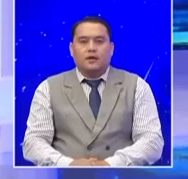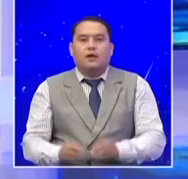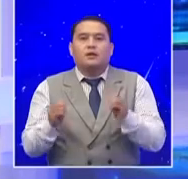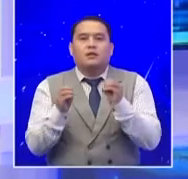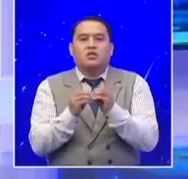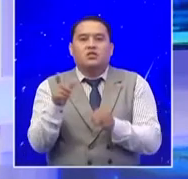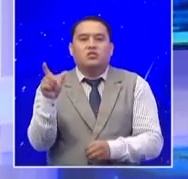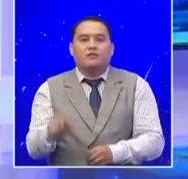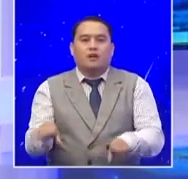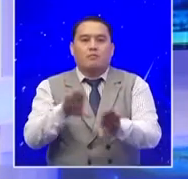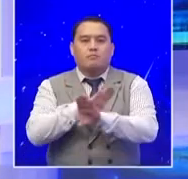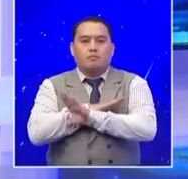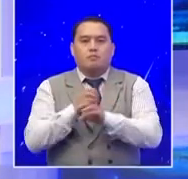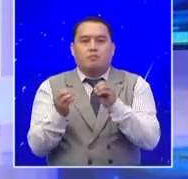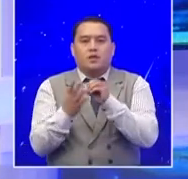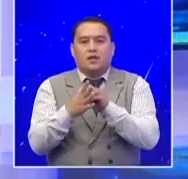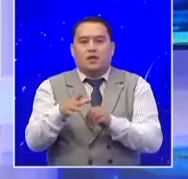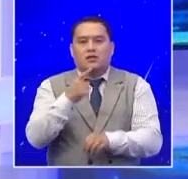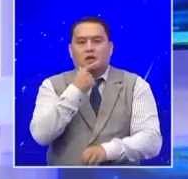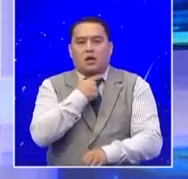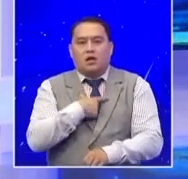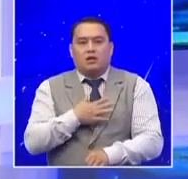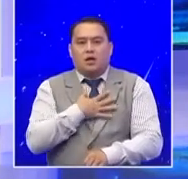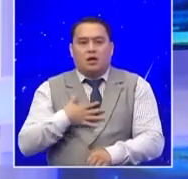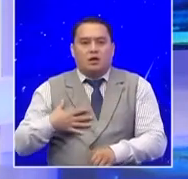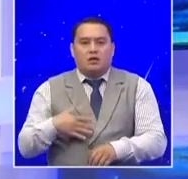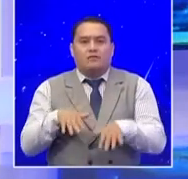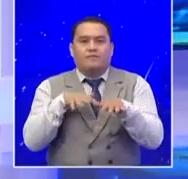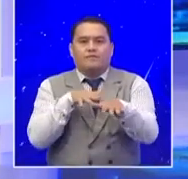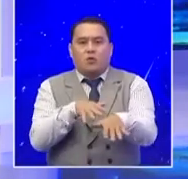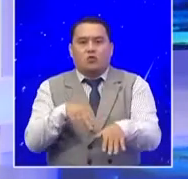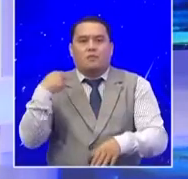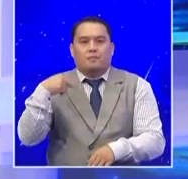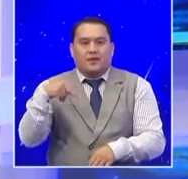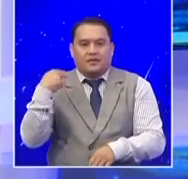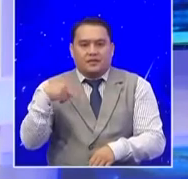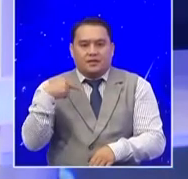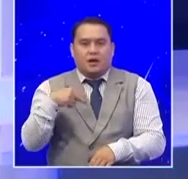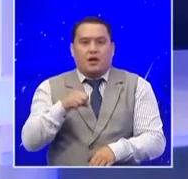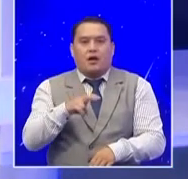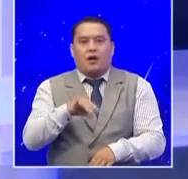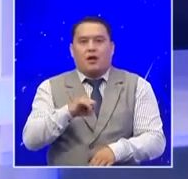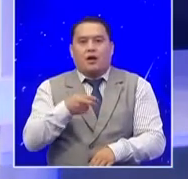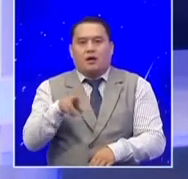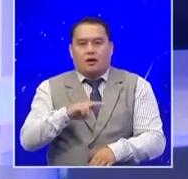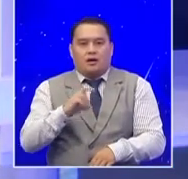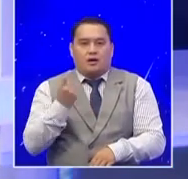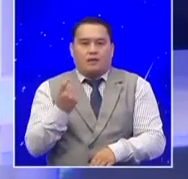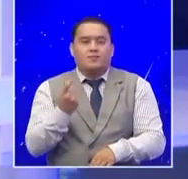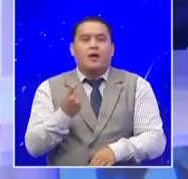Минимум 10 человек погибли и 15 получили ранения при покушении на вице-президента Афганистана Амрулу Салиха.